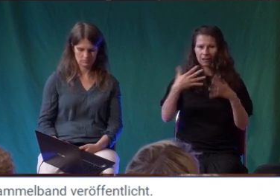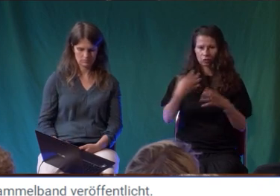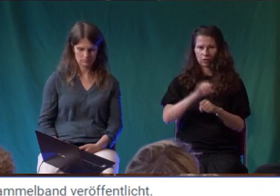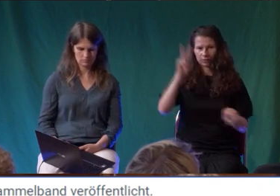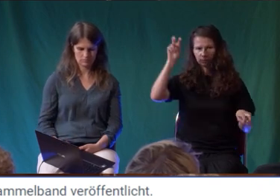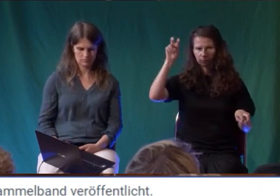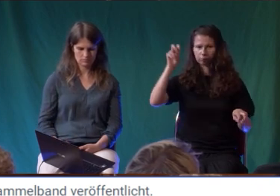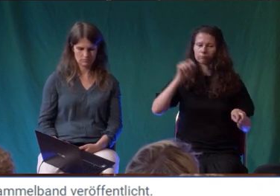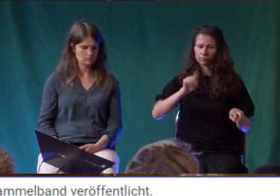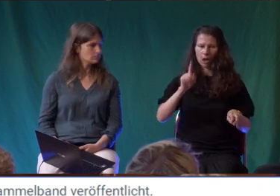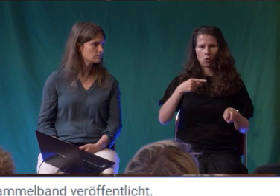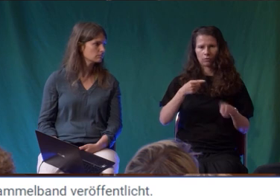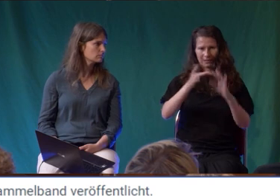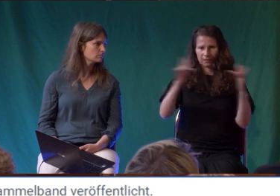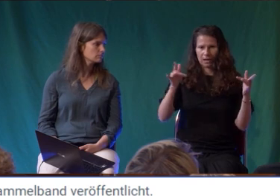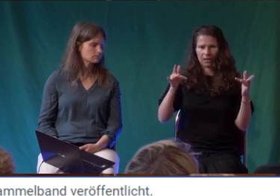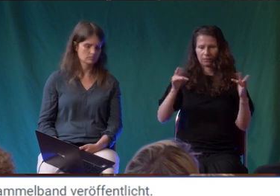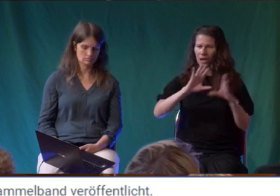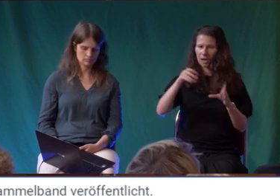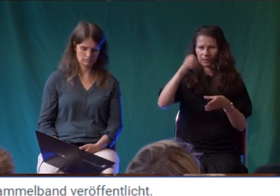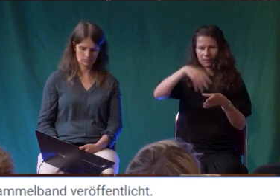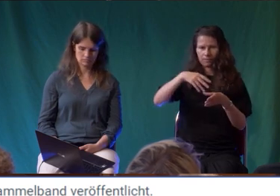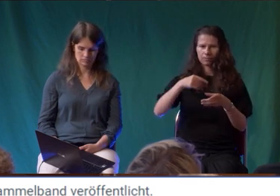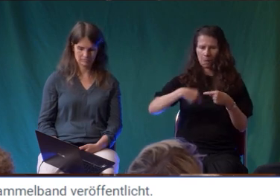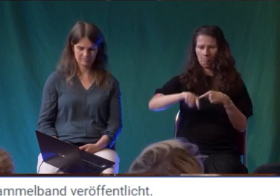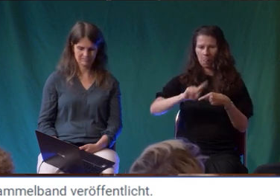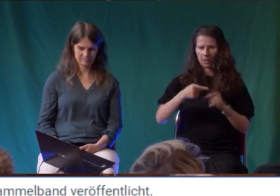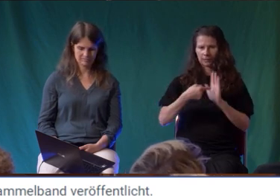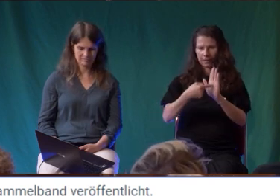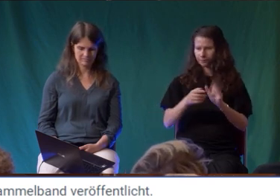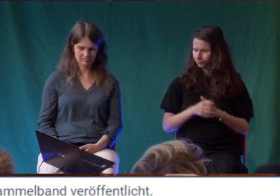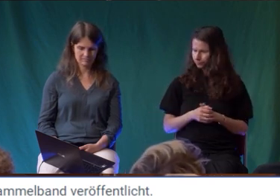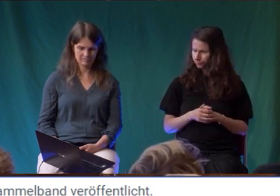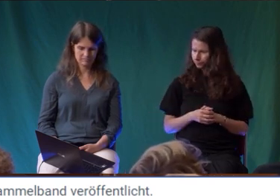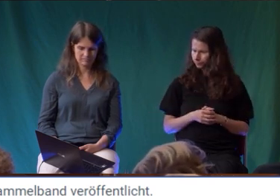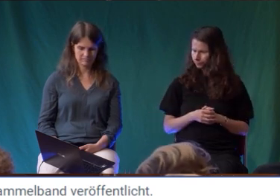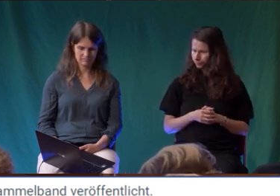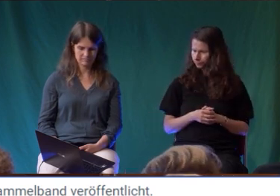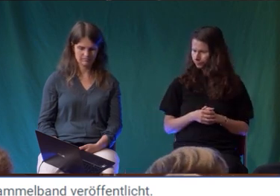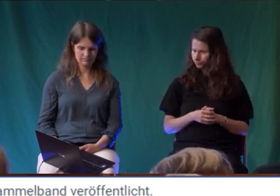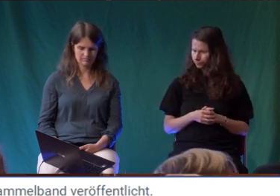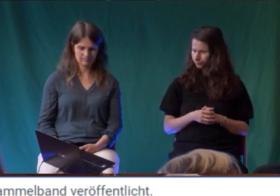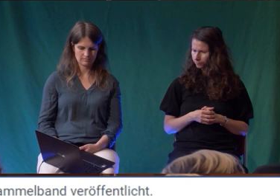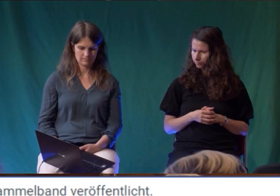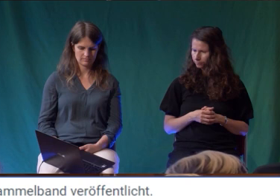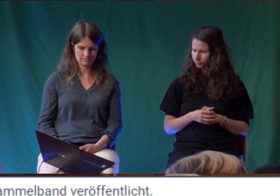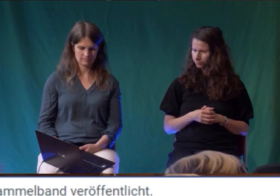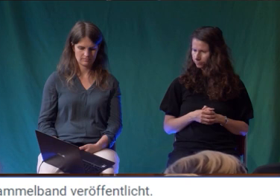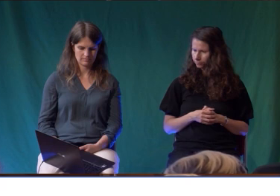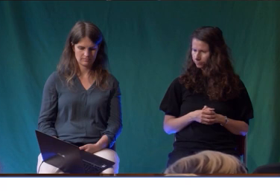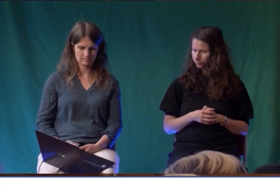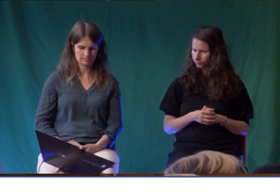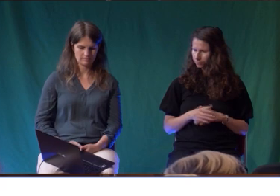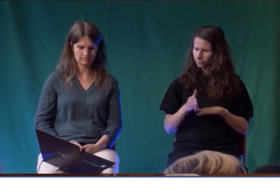Ende meines Vortrags auch noch so nun aber zu den Erkenntnissen die ich ihr heute vortragen